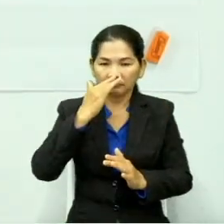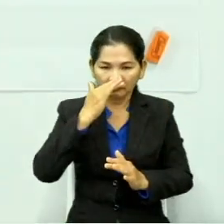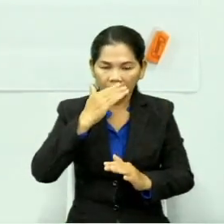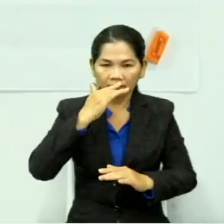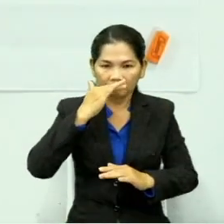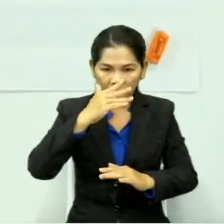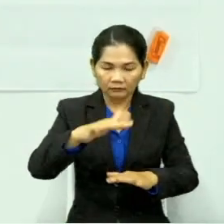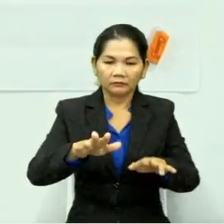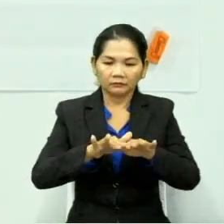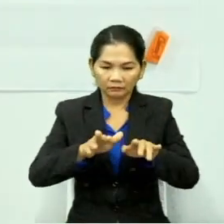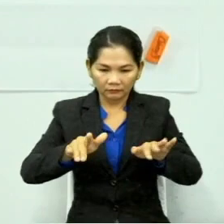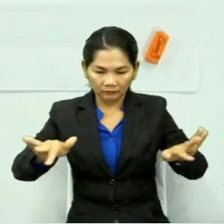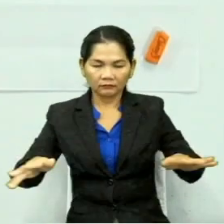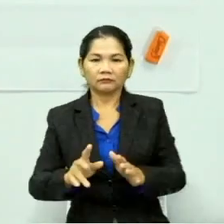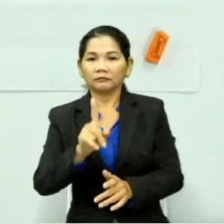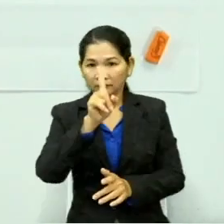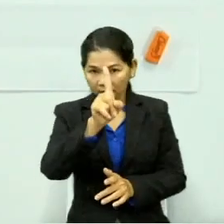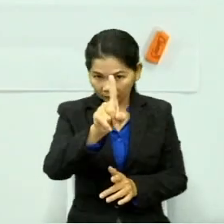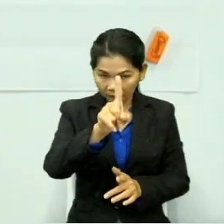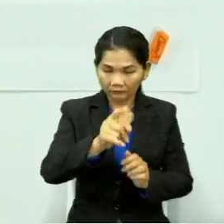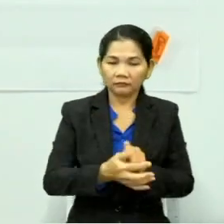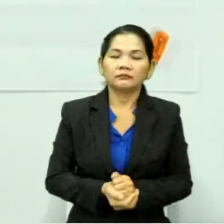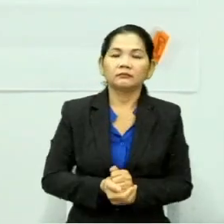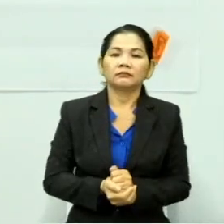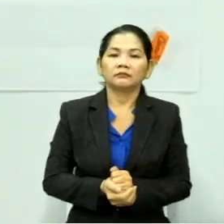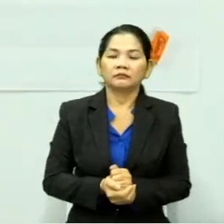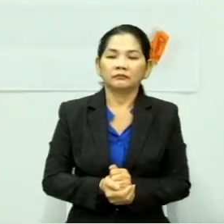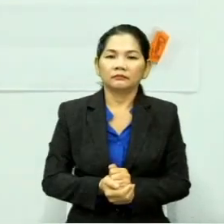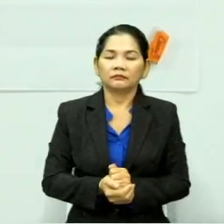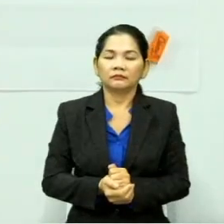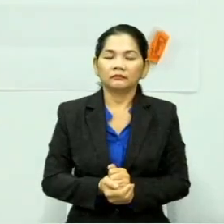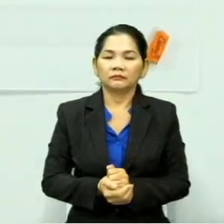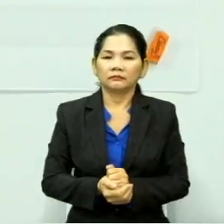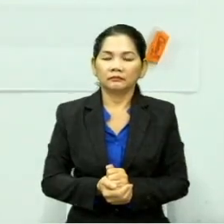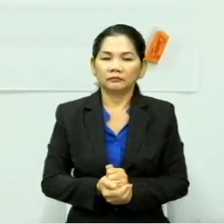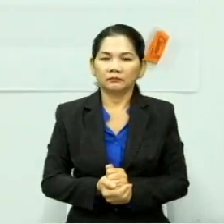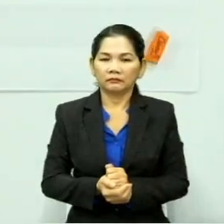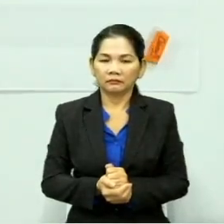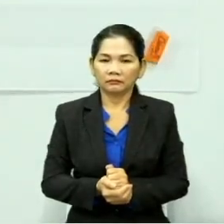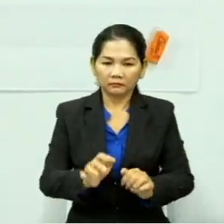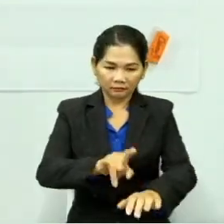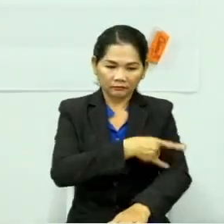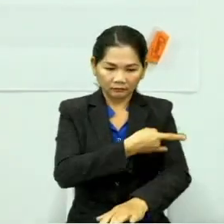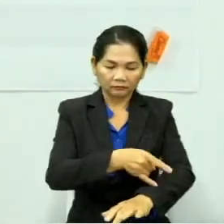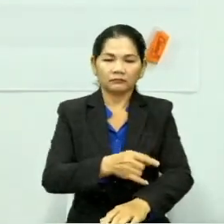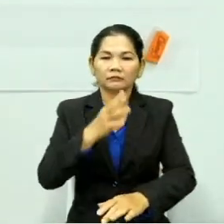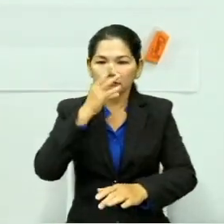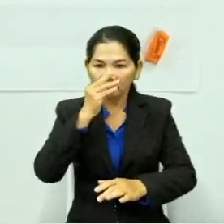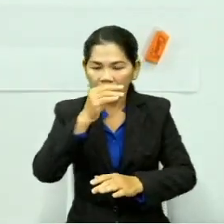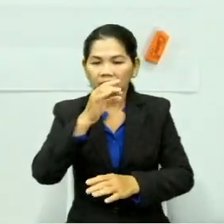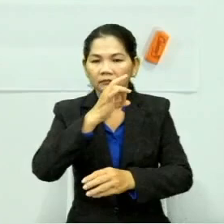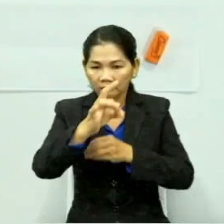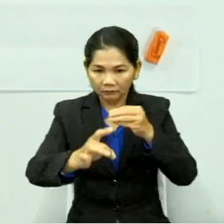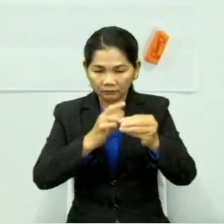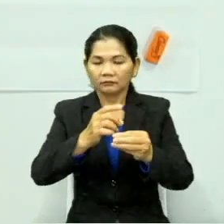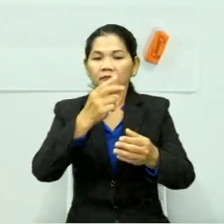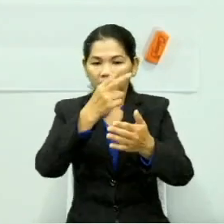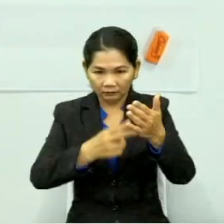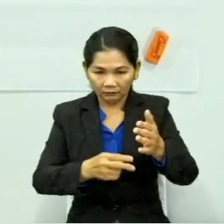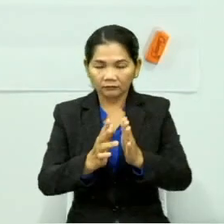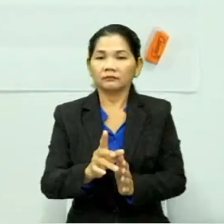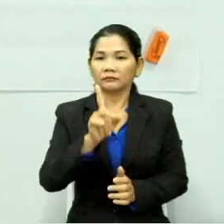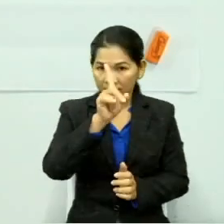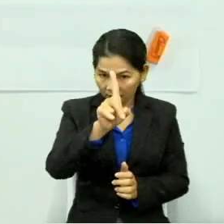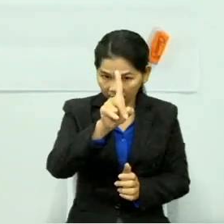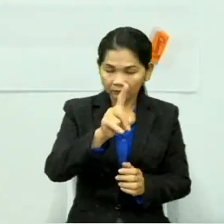chẳng con chưa rơi tay chồng lại mùi tế chả đá chả nịa tao mê sốt ní thì dây bì vầy chẳng con chưa rơi tay chồng lại